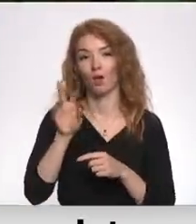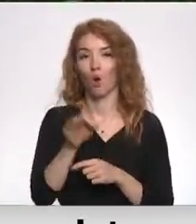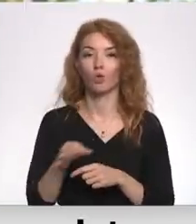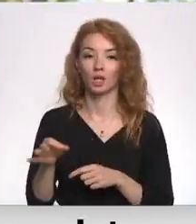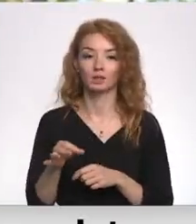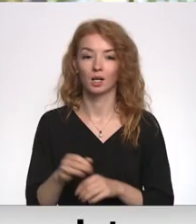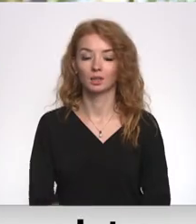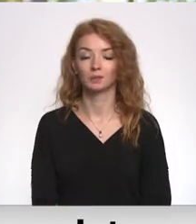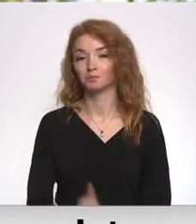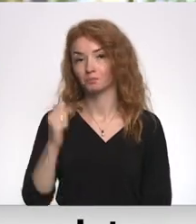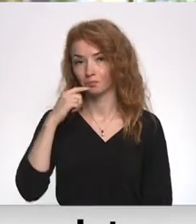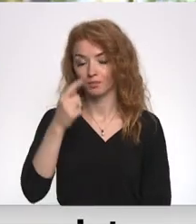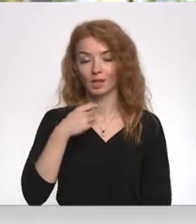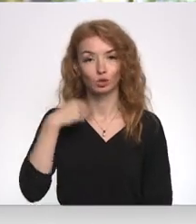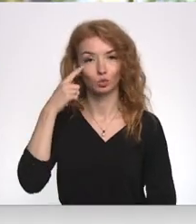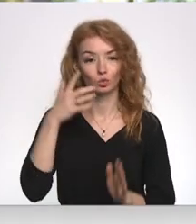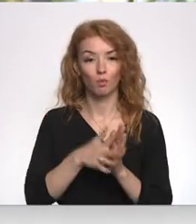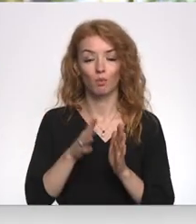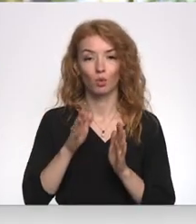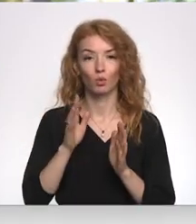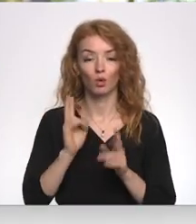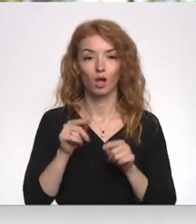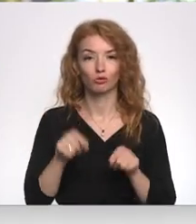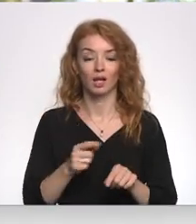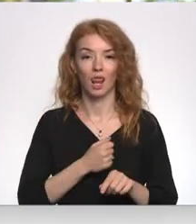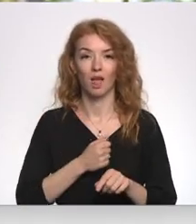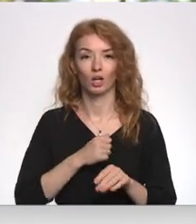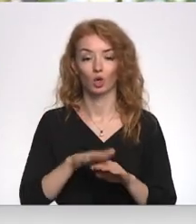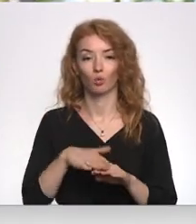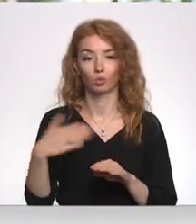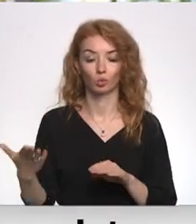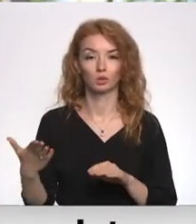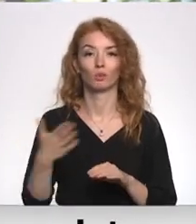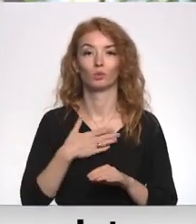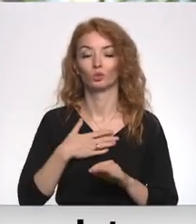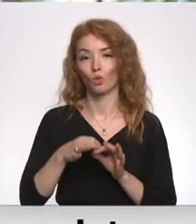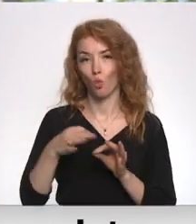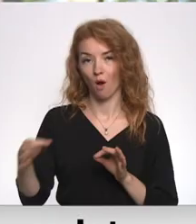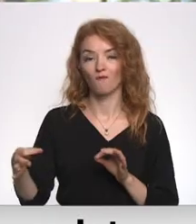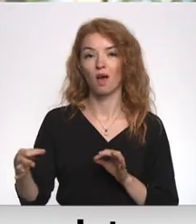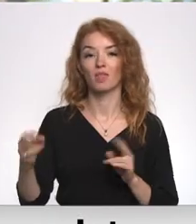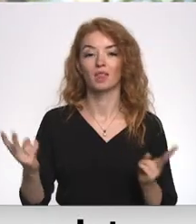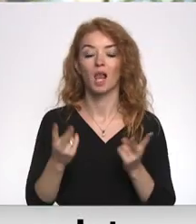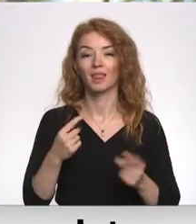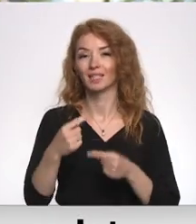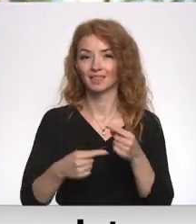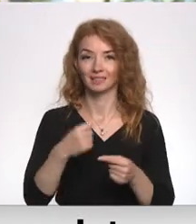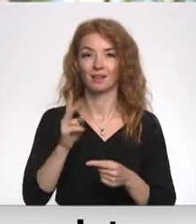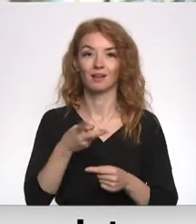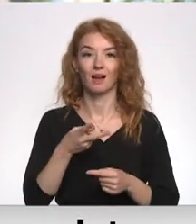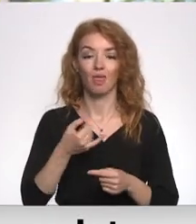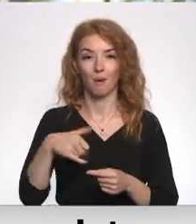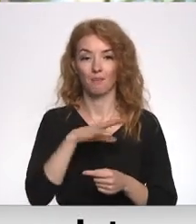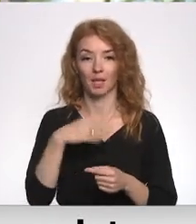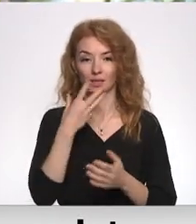organizācijas. Es domāju, ka vispār te ir katoļu pusē mūsu novadā tāda tradīcija, ka ja